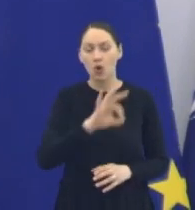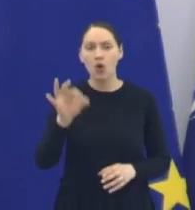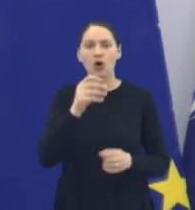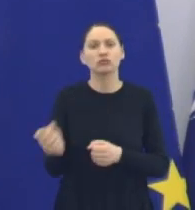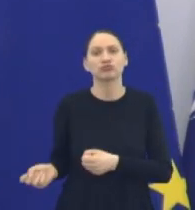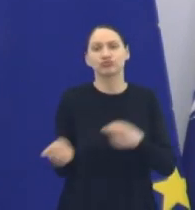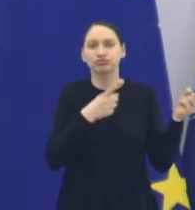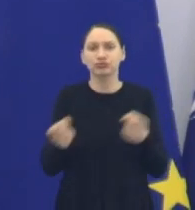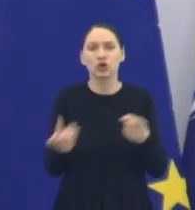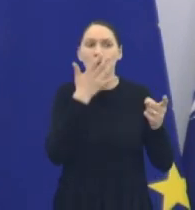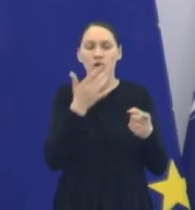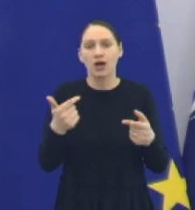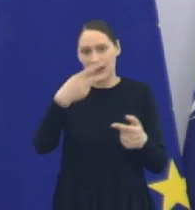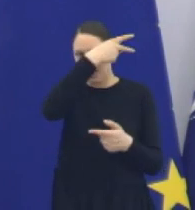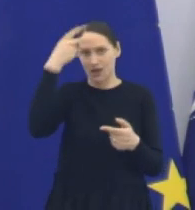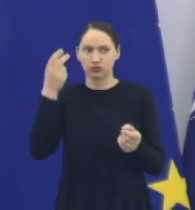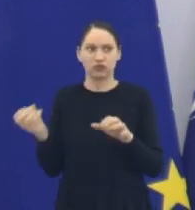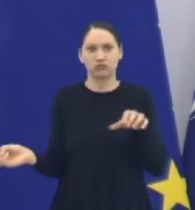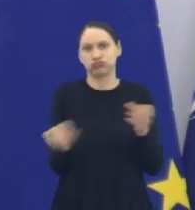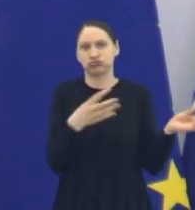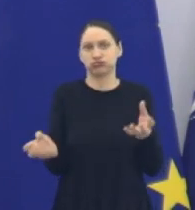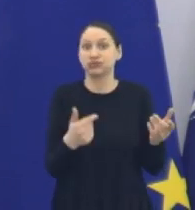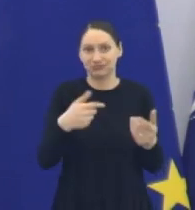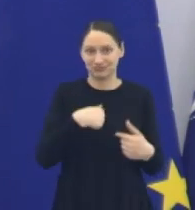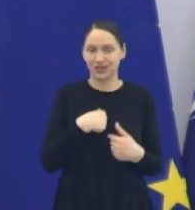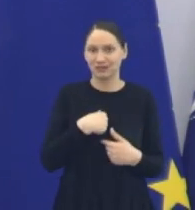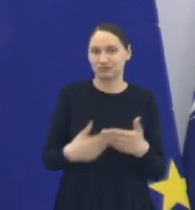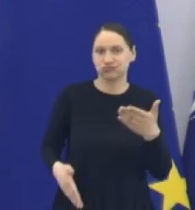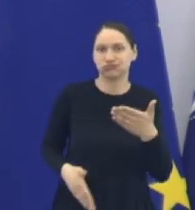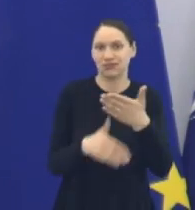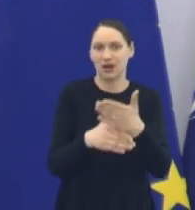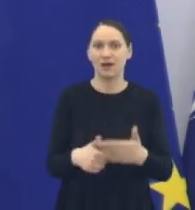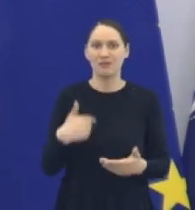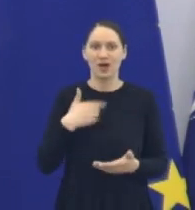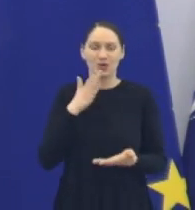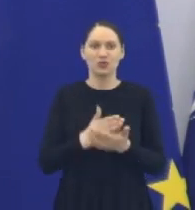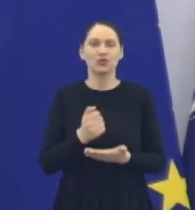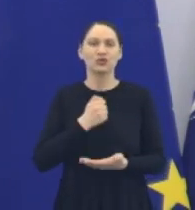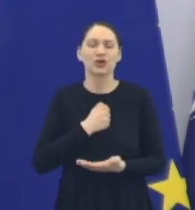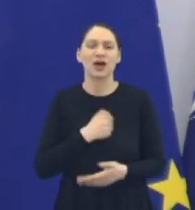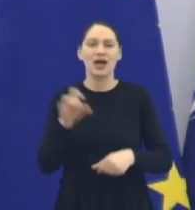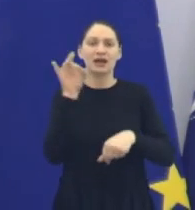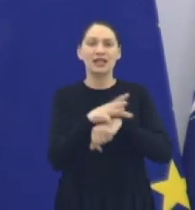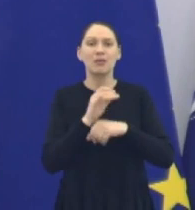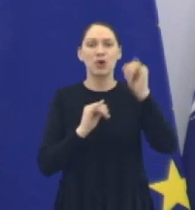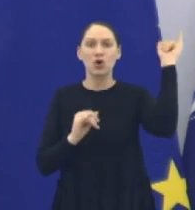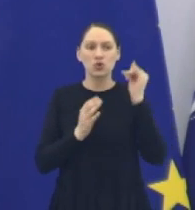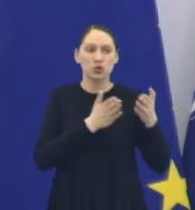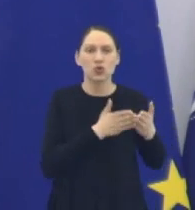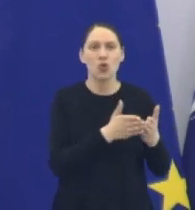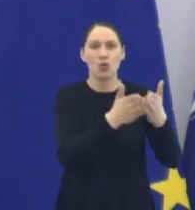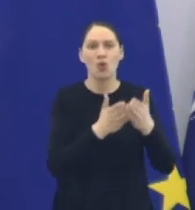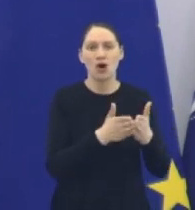Lietuva. Lietuva gali, panaudodama savo Klaipėdos jūrų uosto pajėgumus, taip pat